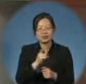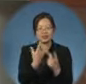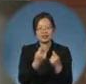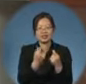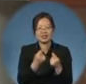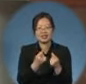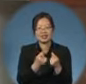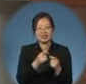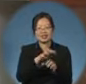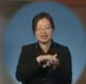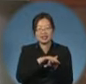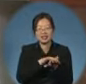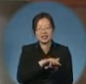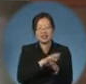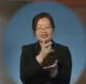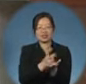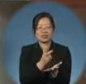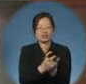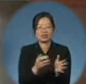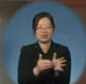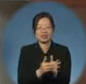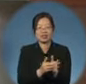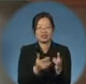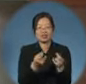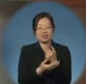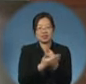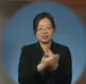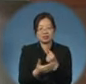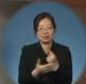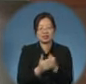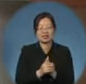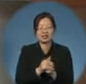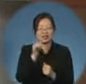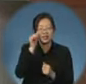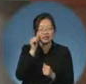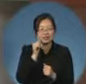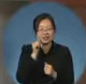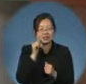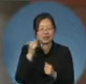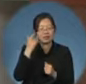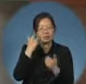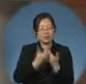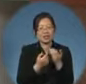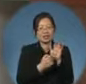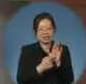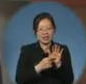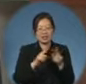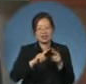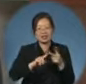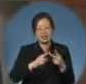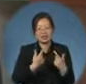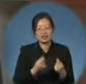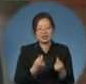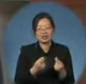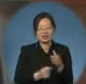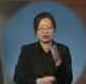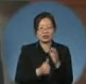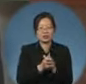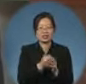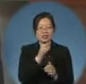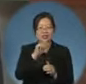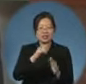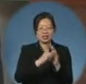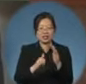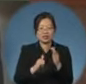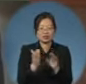그 체제의 좋은 제도 에요 근데 그래서 이제 애들이 뭐 사춘기의 바닥을 한다 이런 것들도 굉장히 독특한 해까지